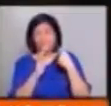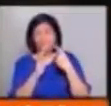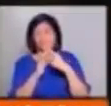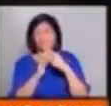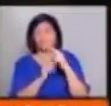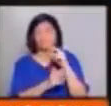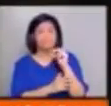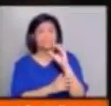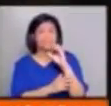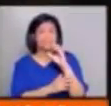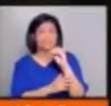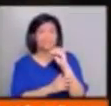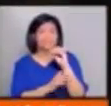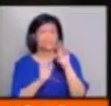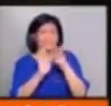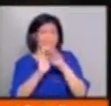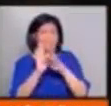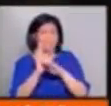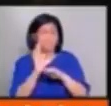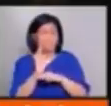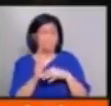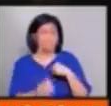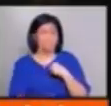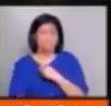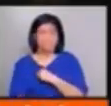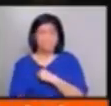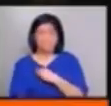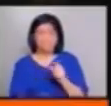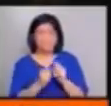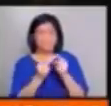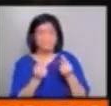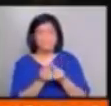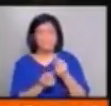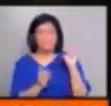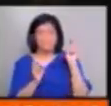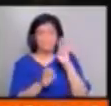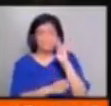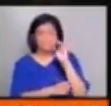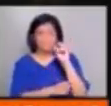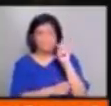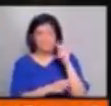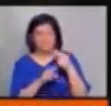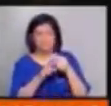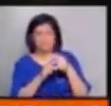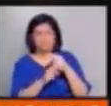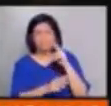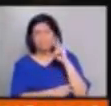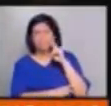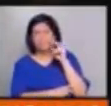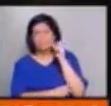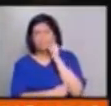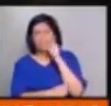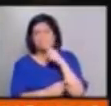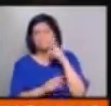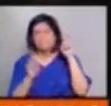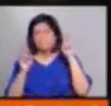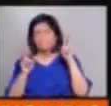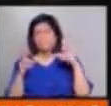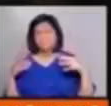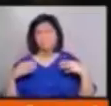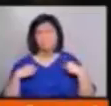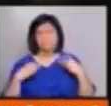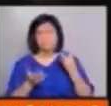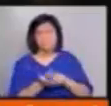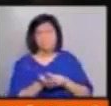narco list, binanggit ng umano'y miyembro ng sindikato na si Bicoy ang isang Veronica Salvador na tumatanggap din daw ng